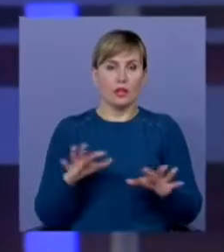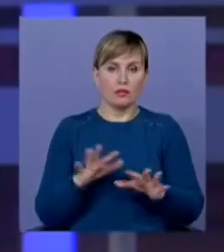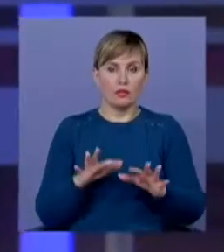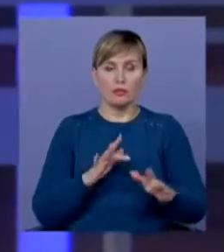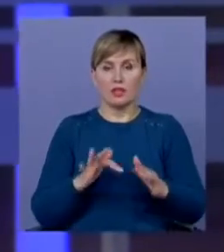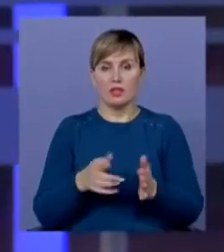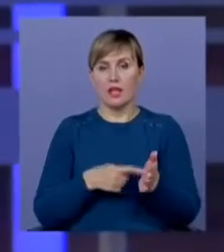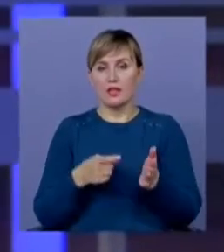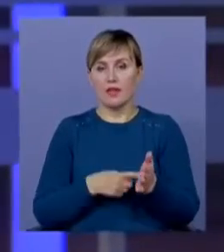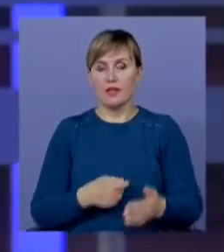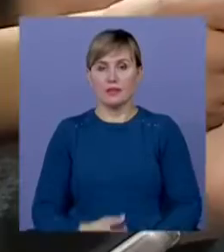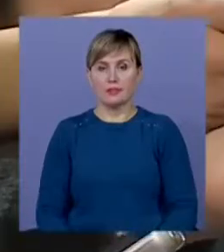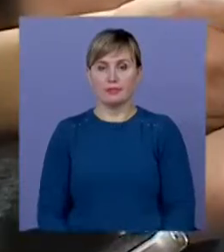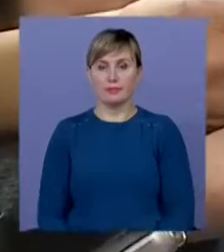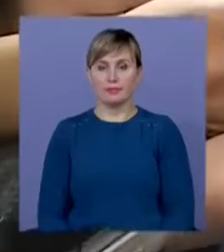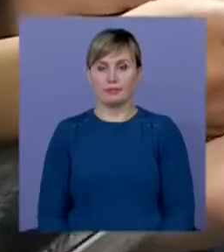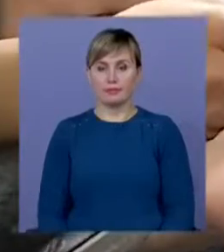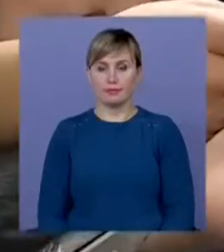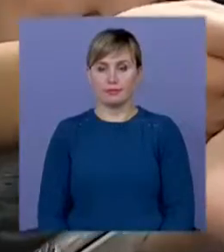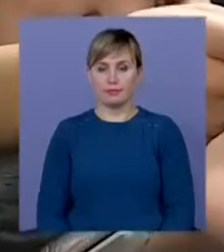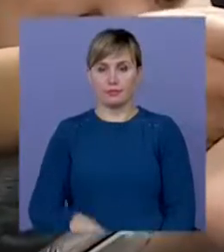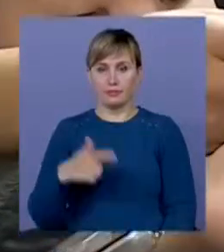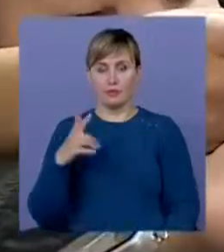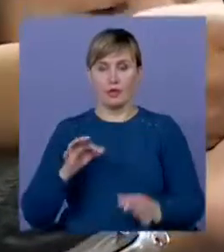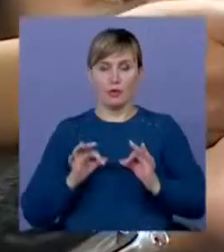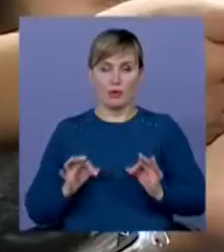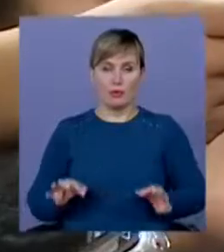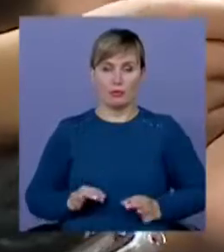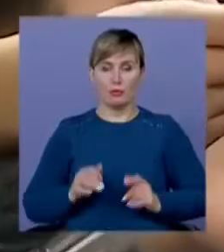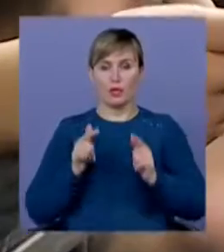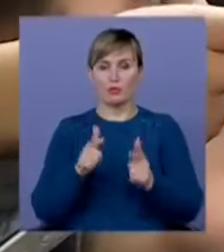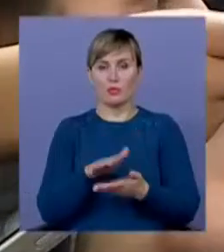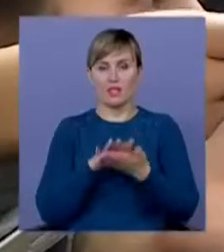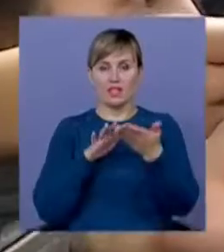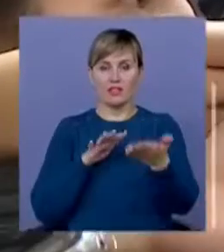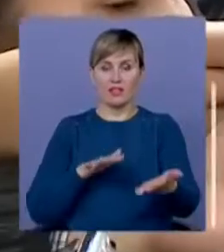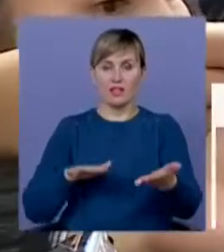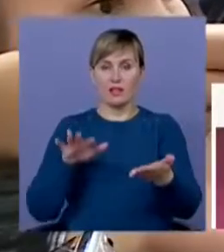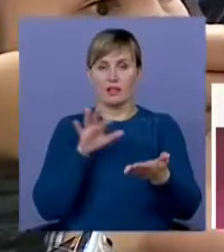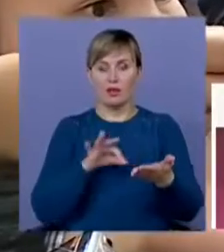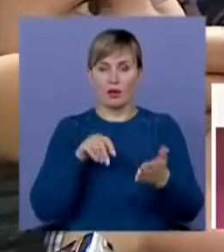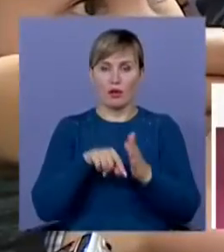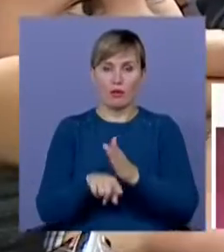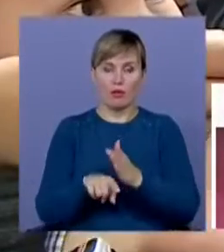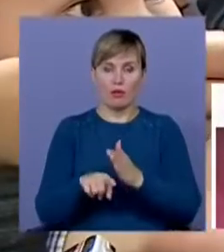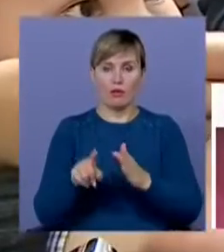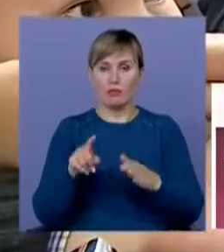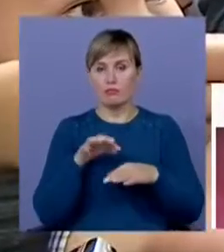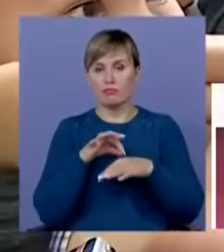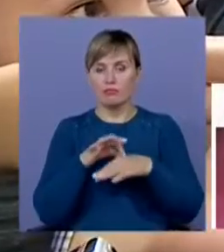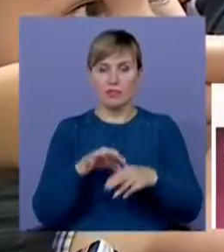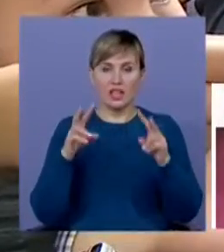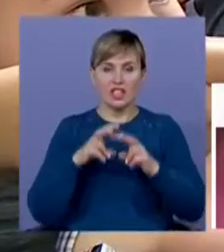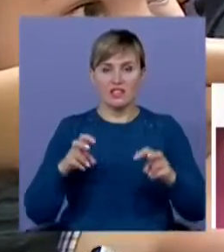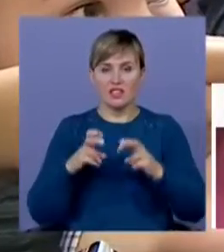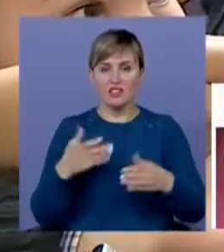методах следствия. В Генеральную прокуратуру поступило заявление о гражданине, который заявил, что в ходе проведения следствия в